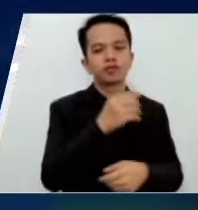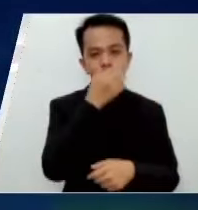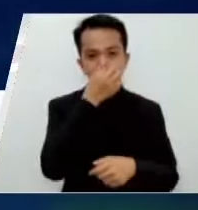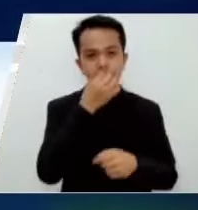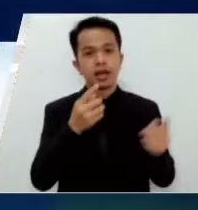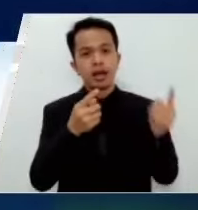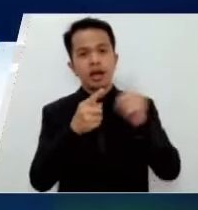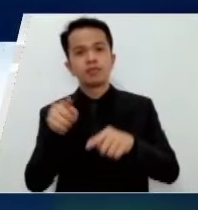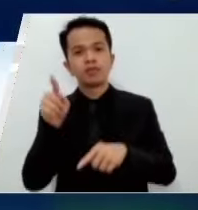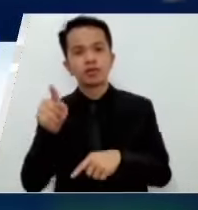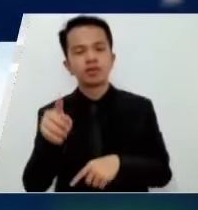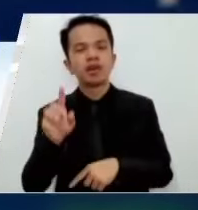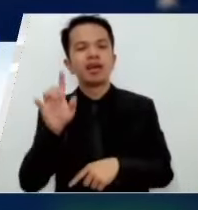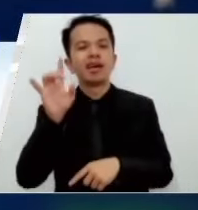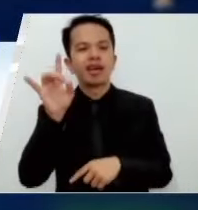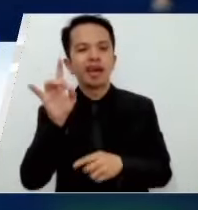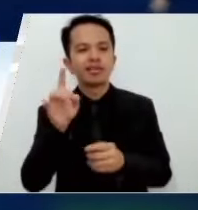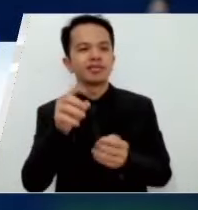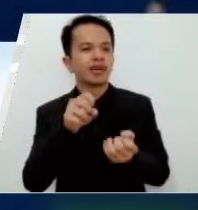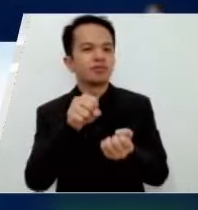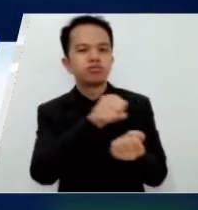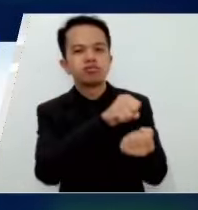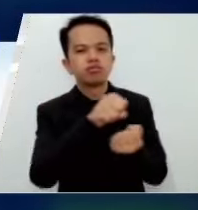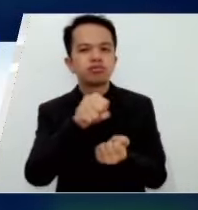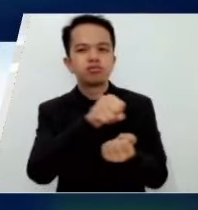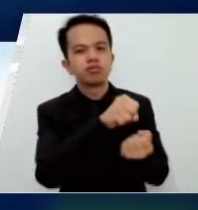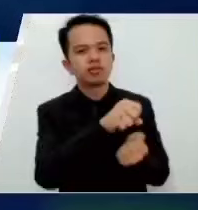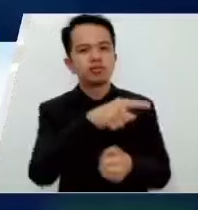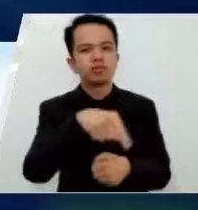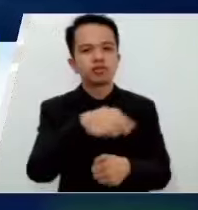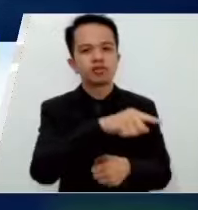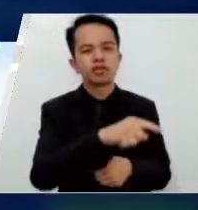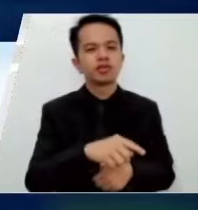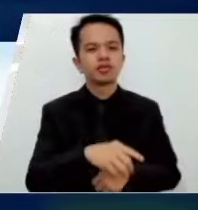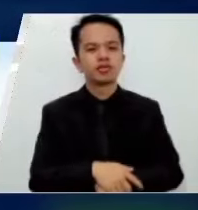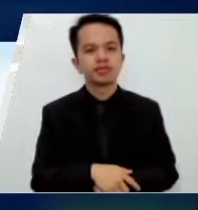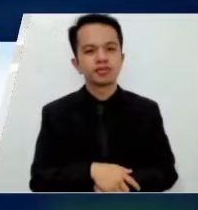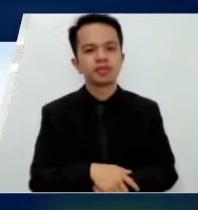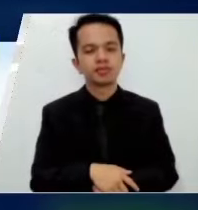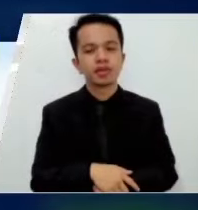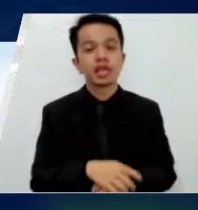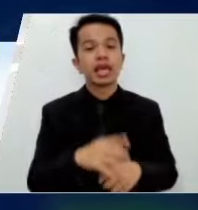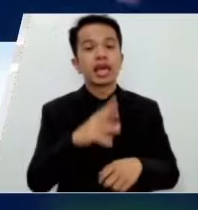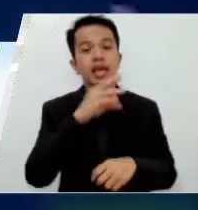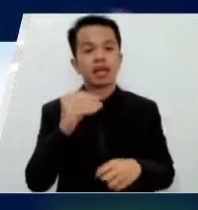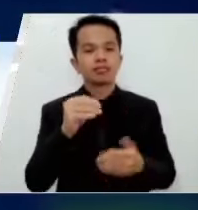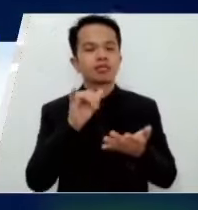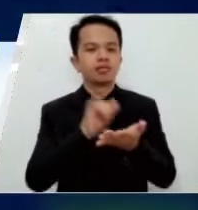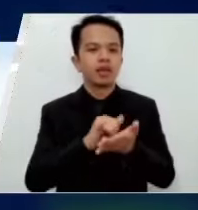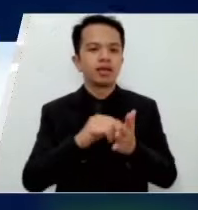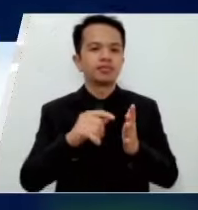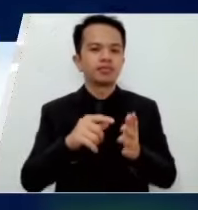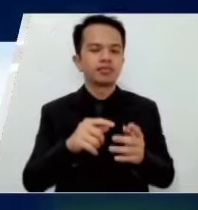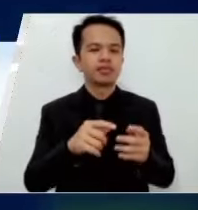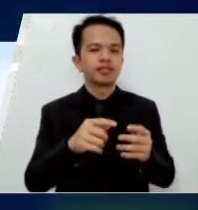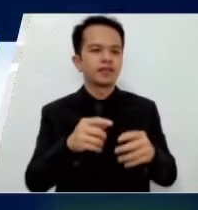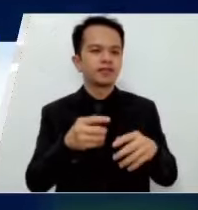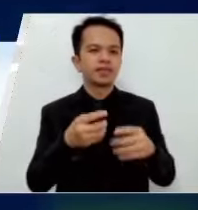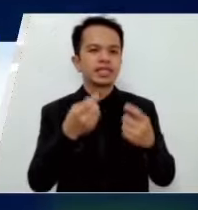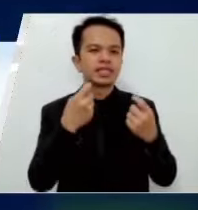patama ng water cannon ang tinamo ng Unaiza May 4. At dito nagpumilit magpumiglas ang mga